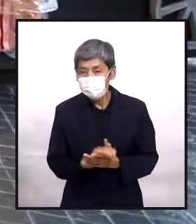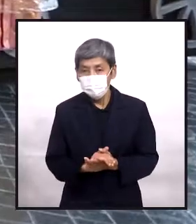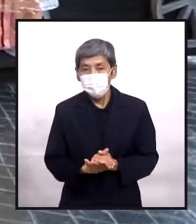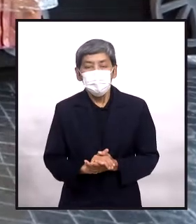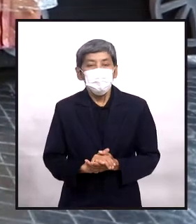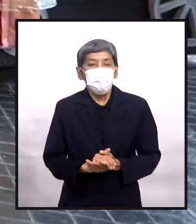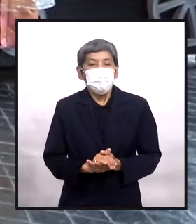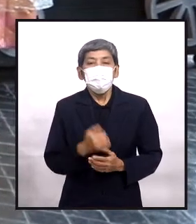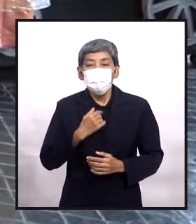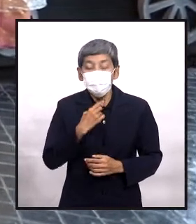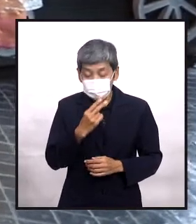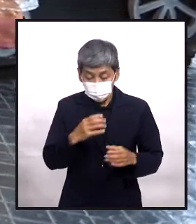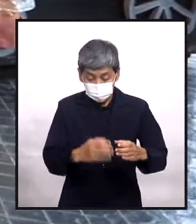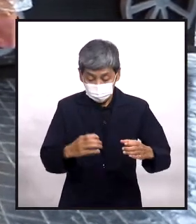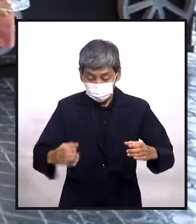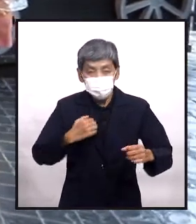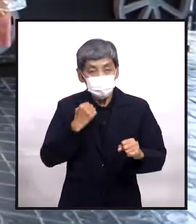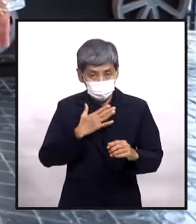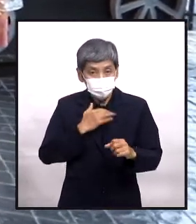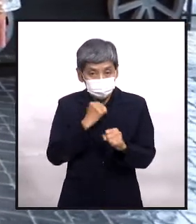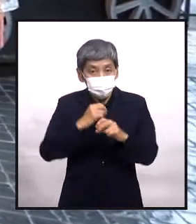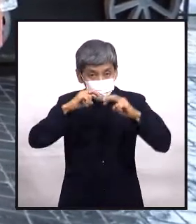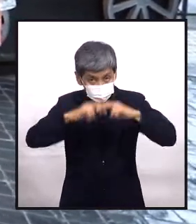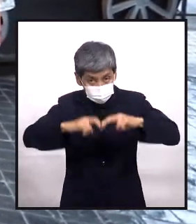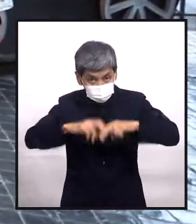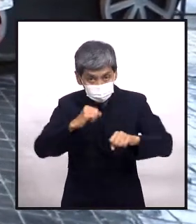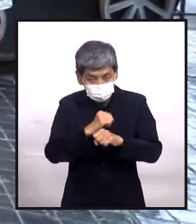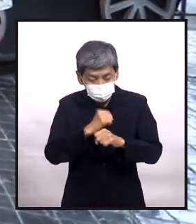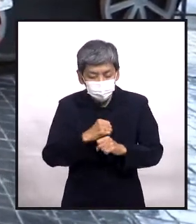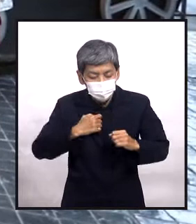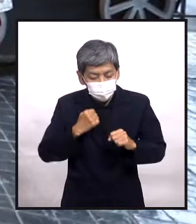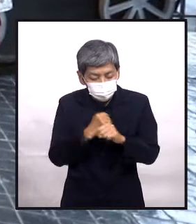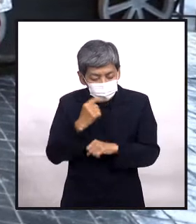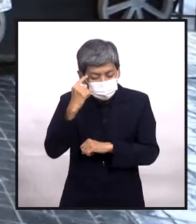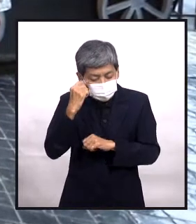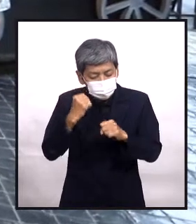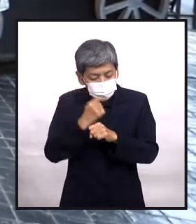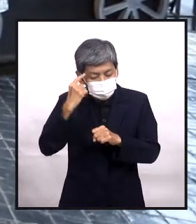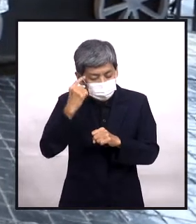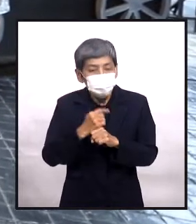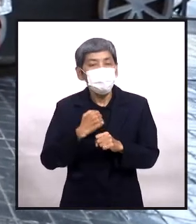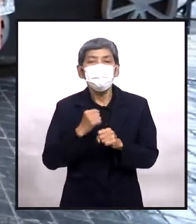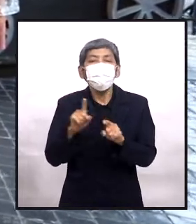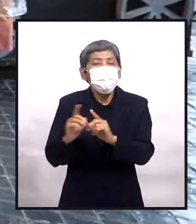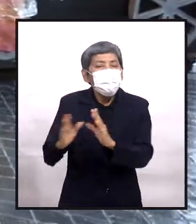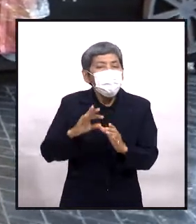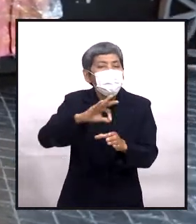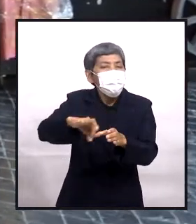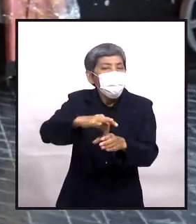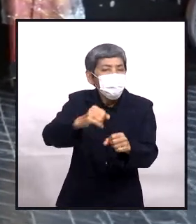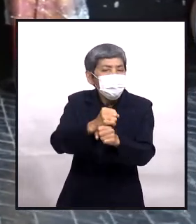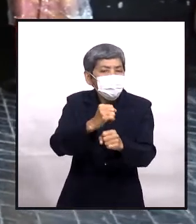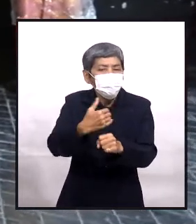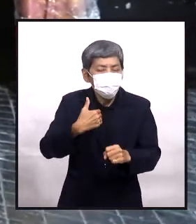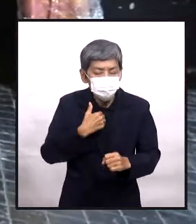ก็อย่างที่เรียนเมื่อสักครู่เราเป็นงานวิจัยออกมาแล้วว่าเอามรณานุสติเนี่ยมาดำเนินในคาเฟ่นี้พอถ้าดำเนินใน